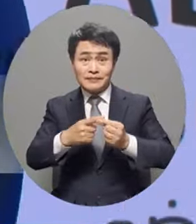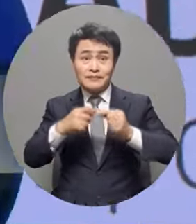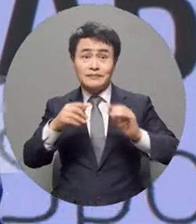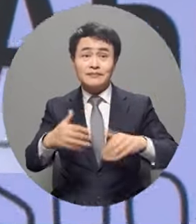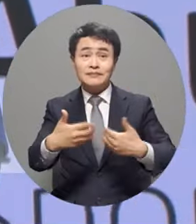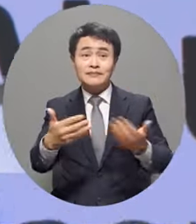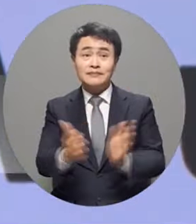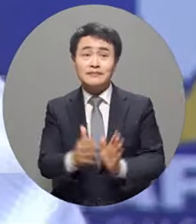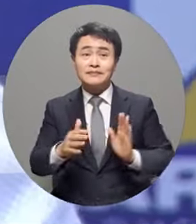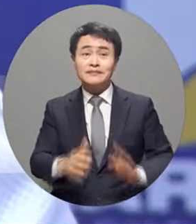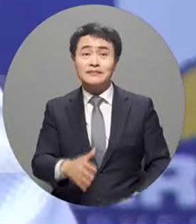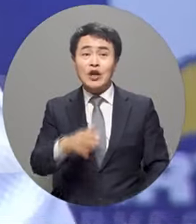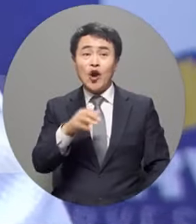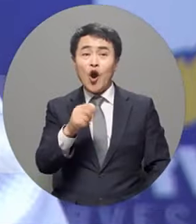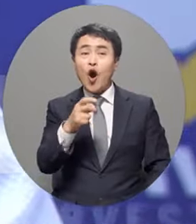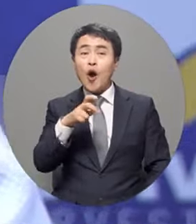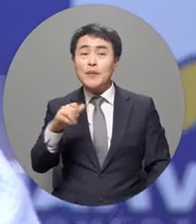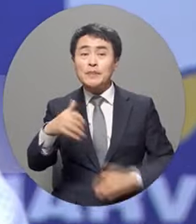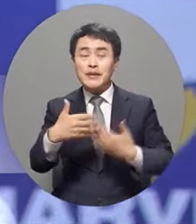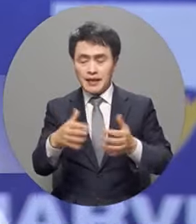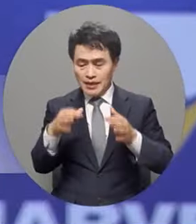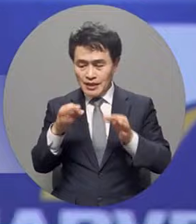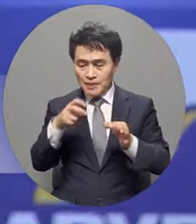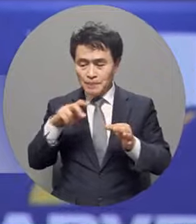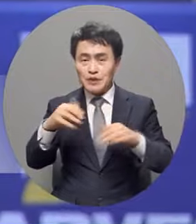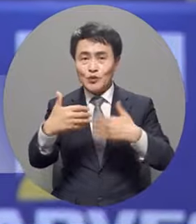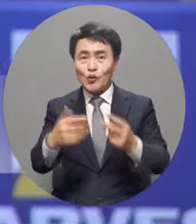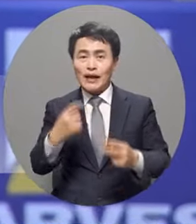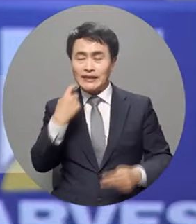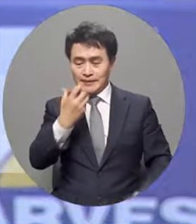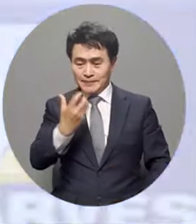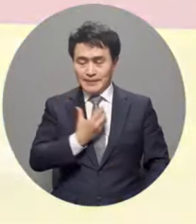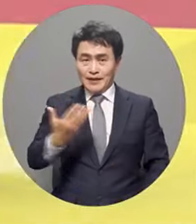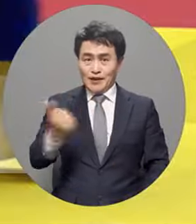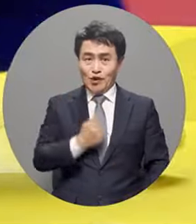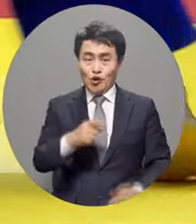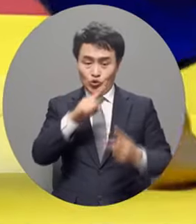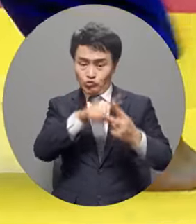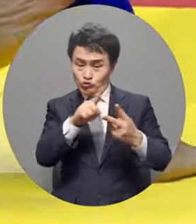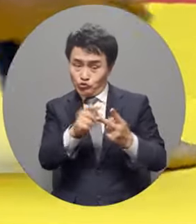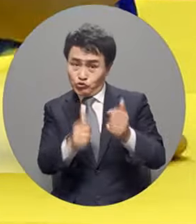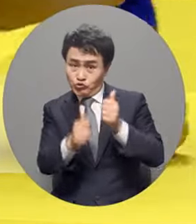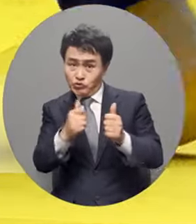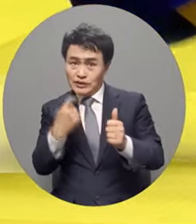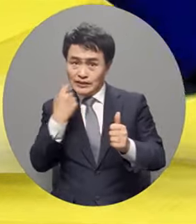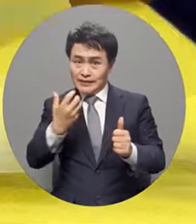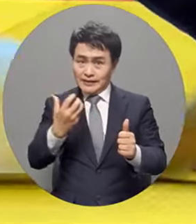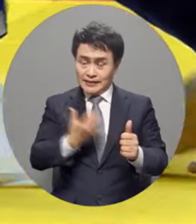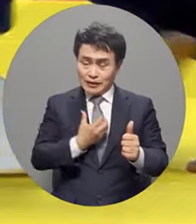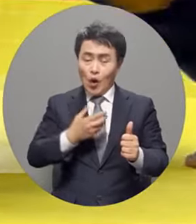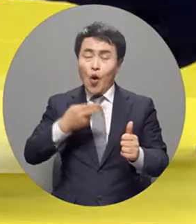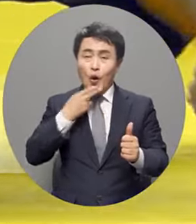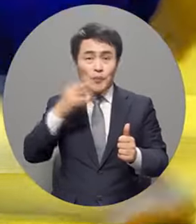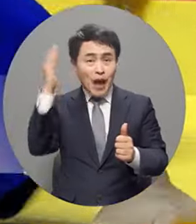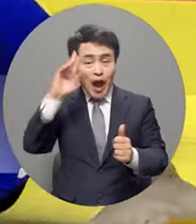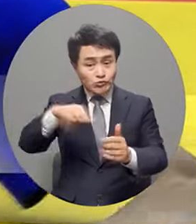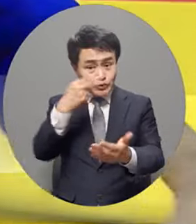이어 김민종까지 금메달을 목에 걸면서 지난 두 대회 연속 금메달이 없던 한국 유도는